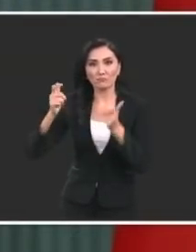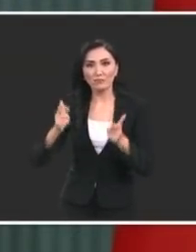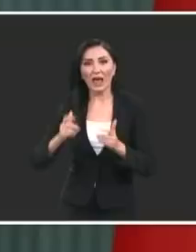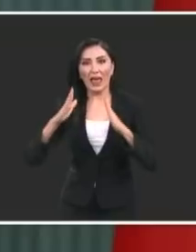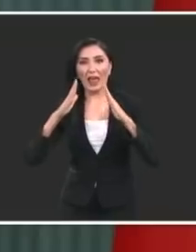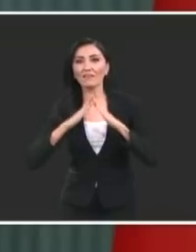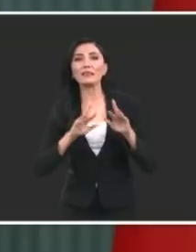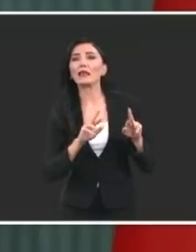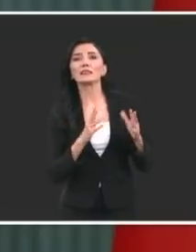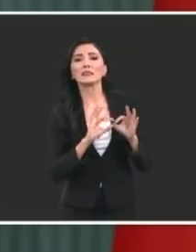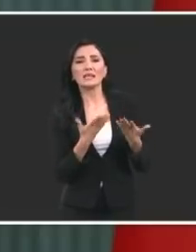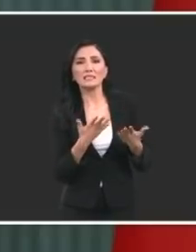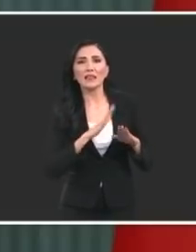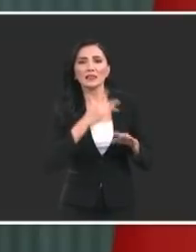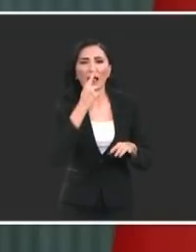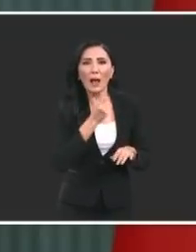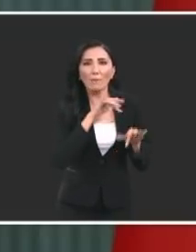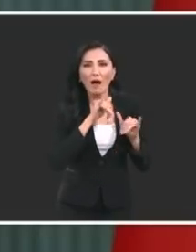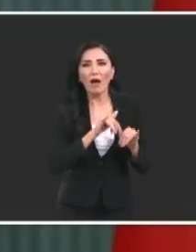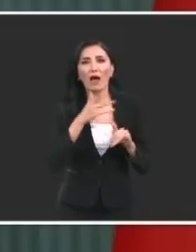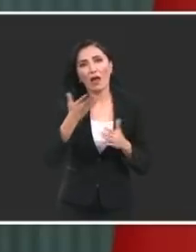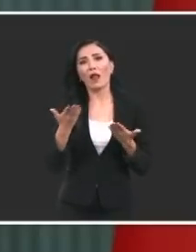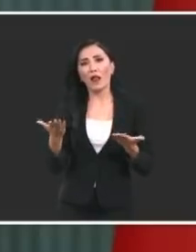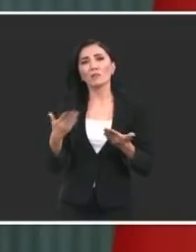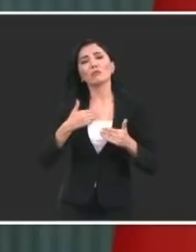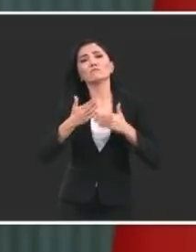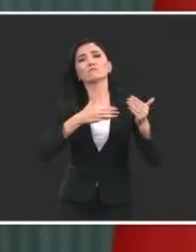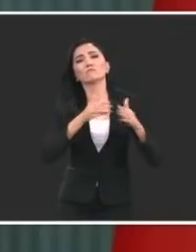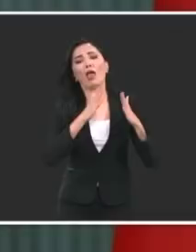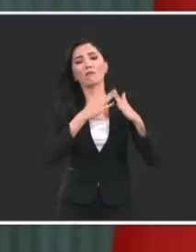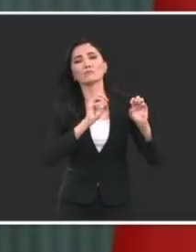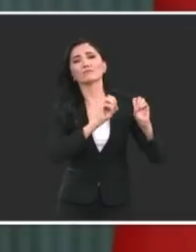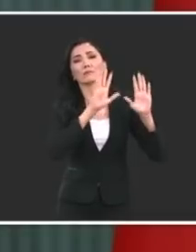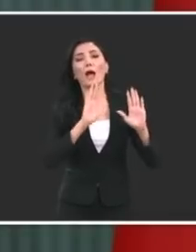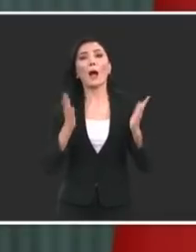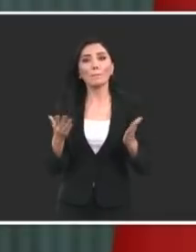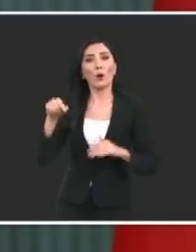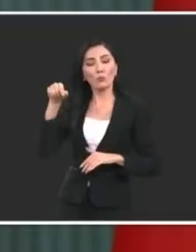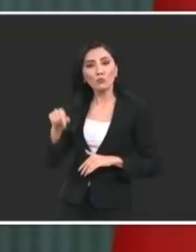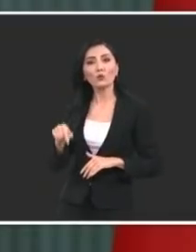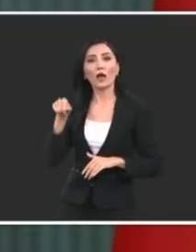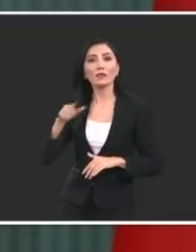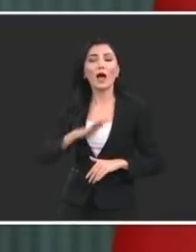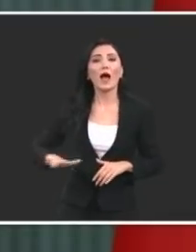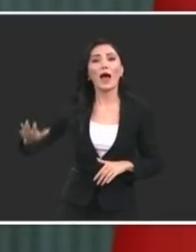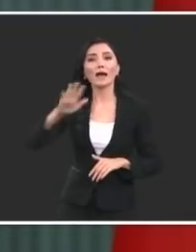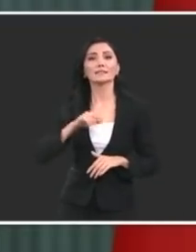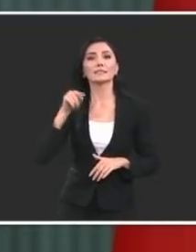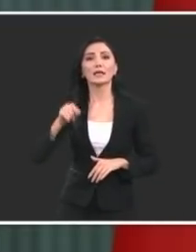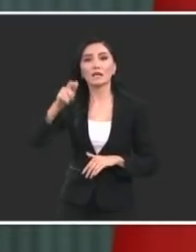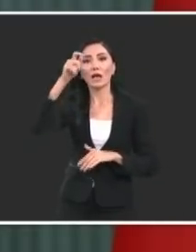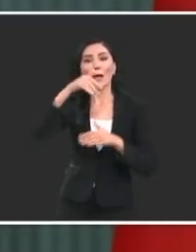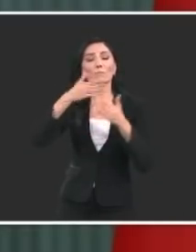evinde nasıl davrandığına Elbette karışmayız ama buradan herkesi